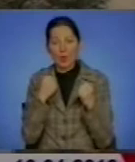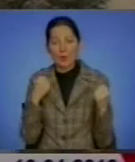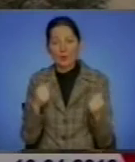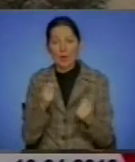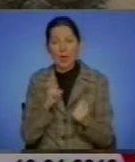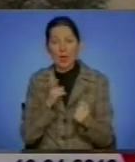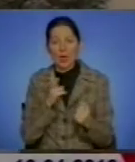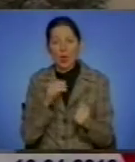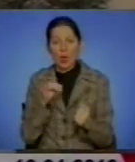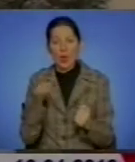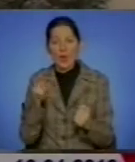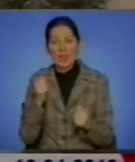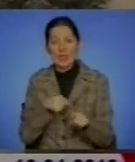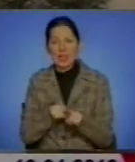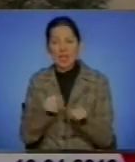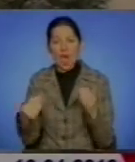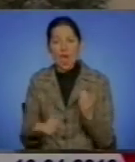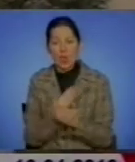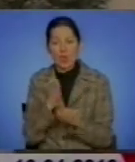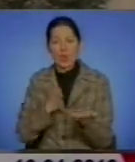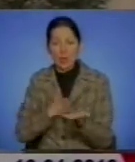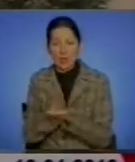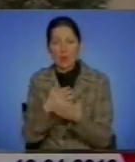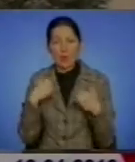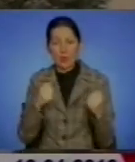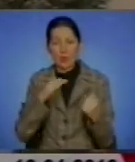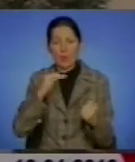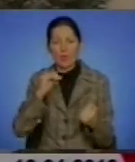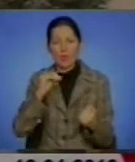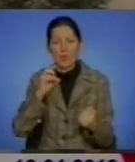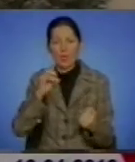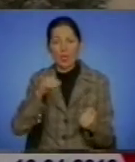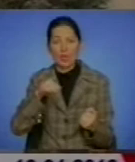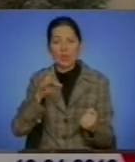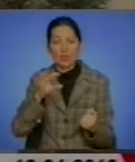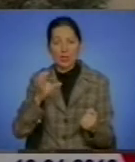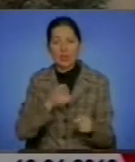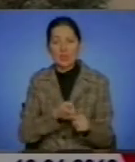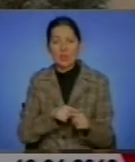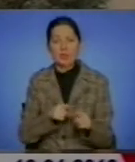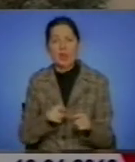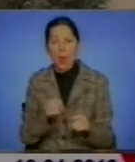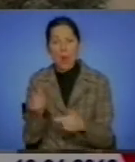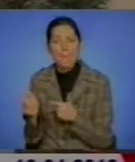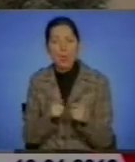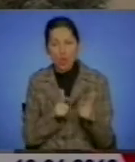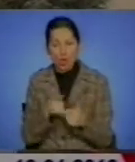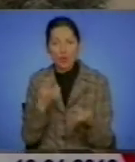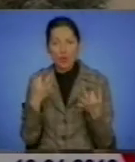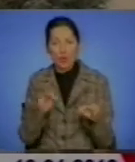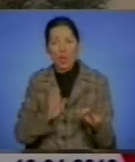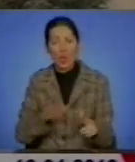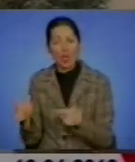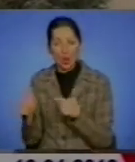новий напрямок у спорті, в фітнесі. Ось він дозволяє, це функціональна підготовка, і вона дозволяє бути готовим